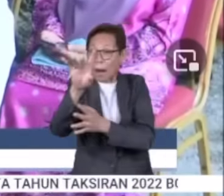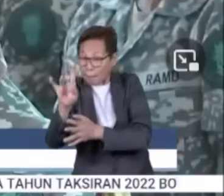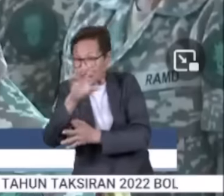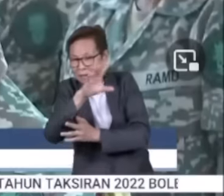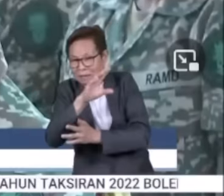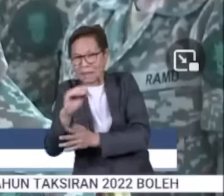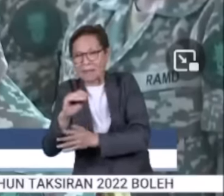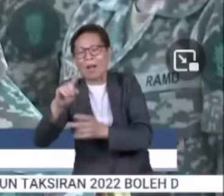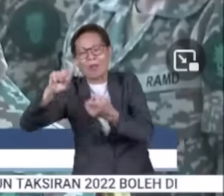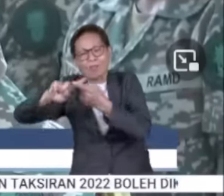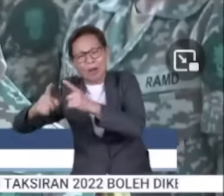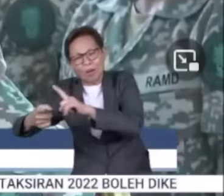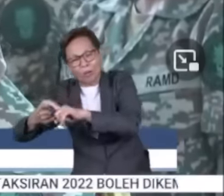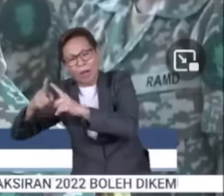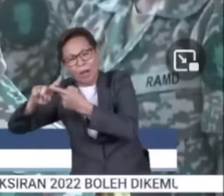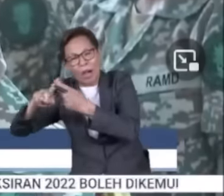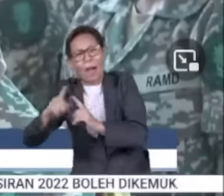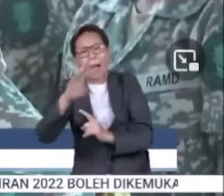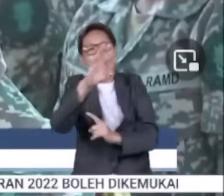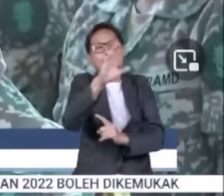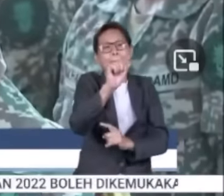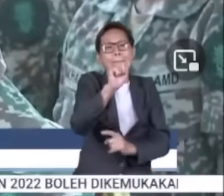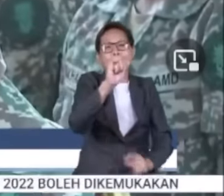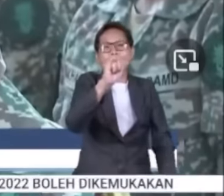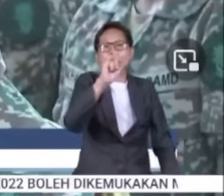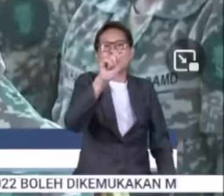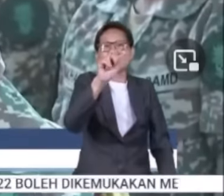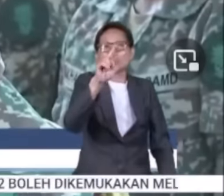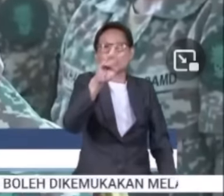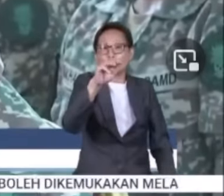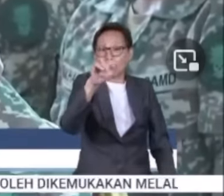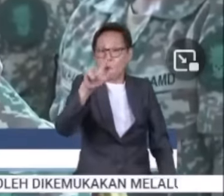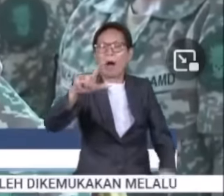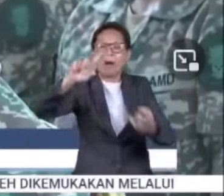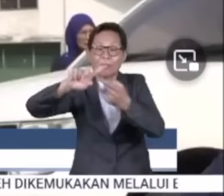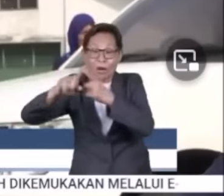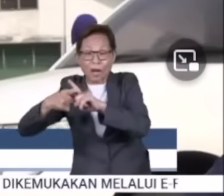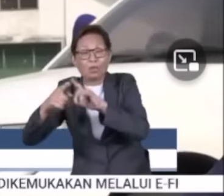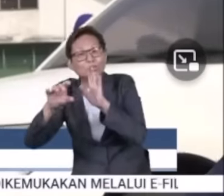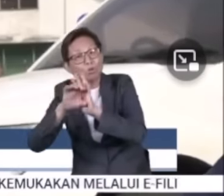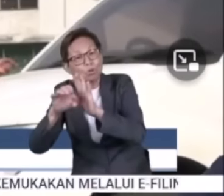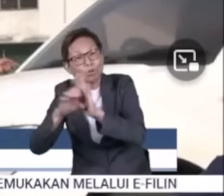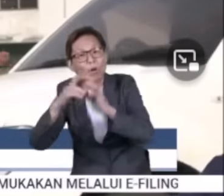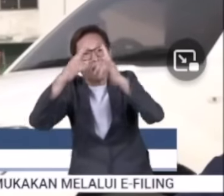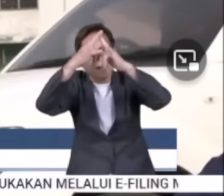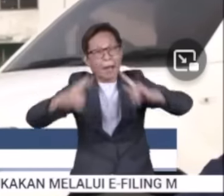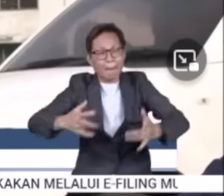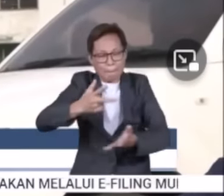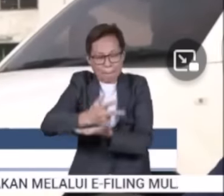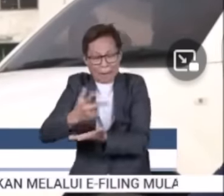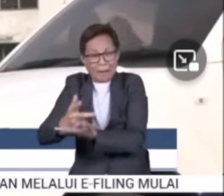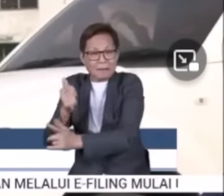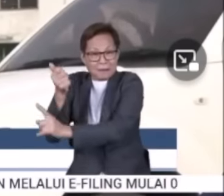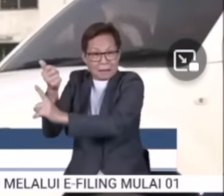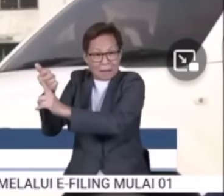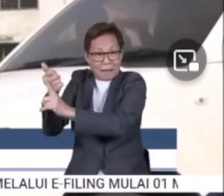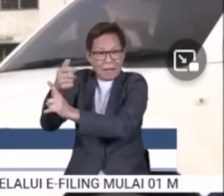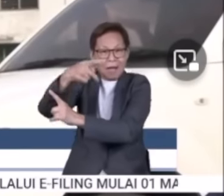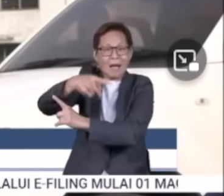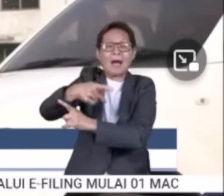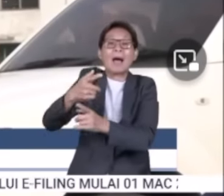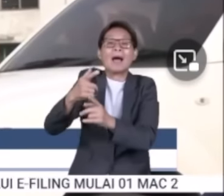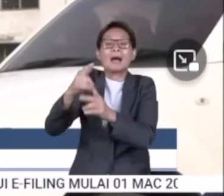dan rakan-rakan seperti Baitul Mal, rakan-rakan seperti Kem Pakit sendiri,